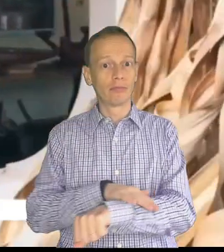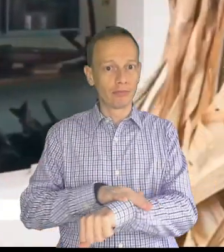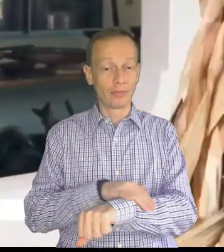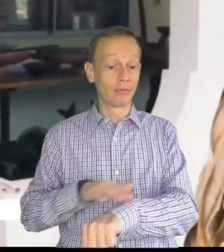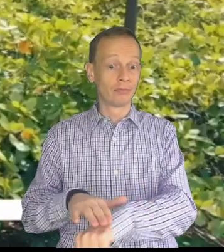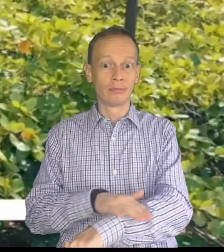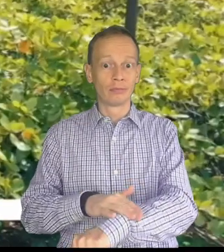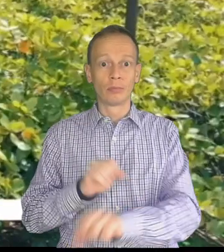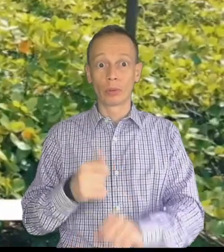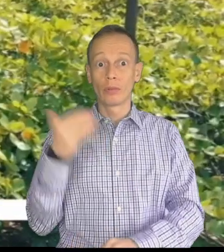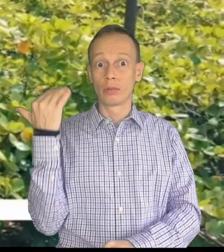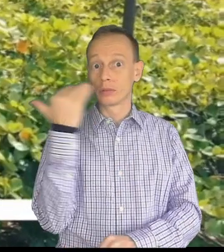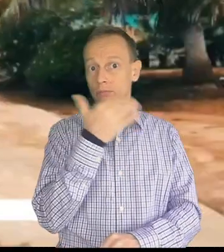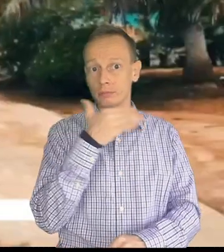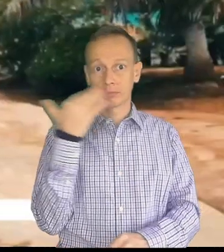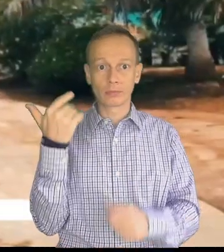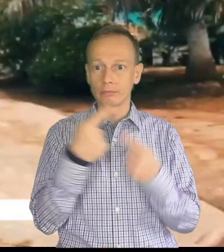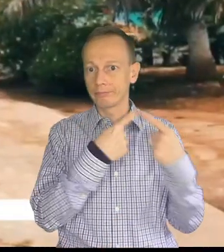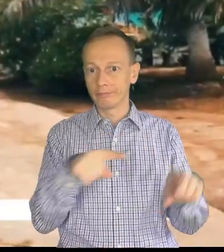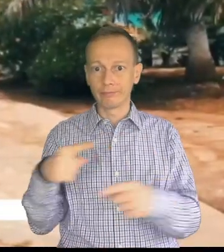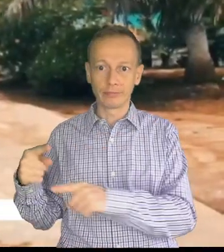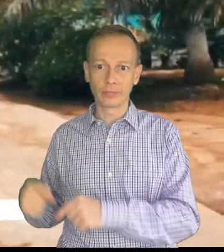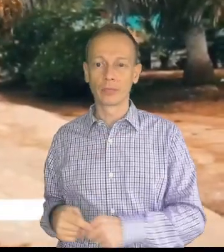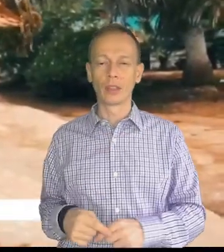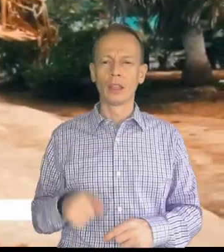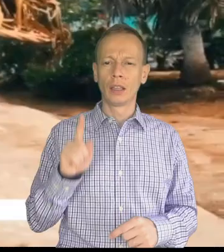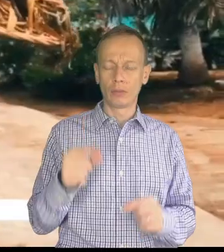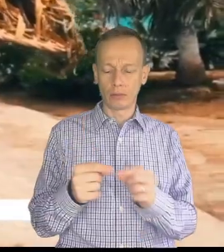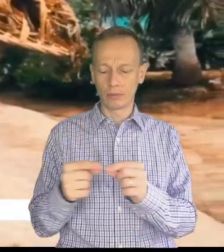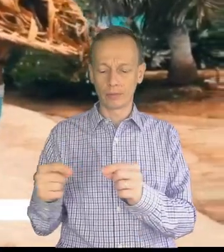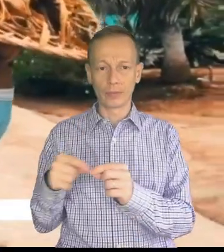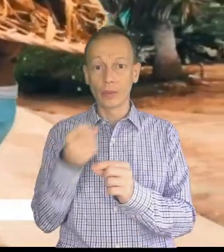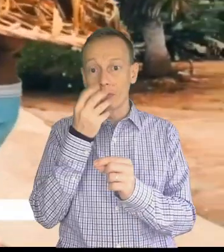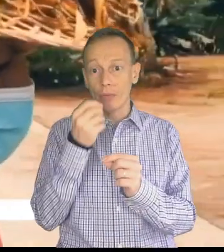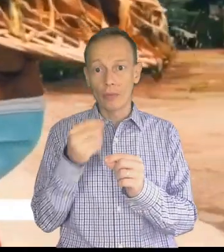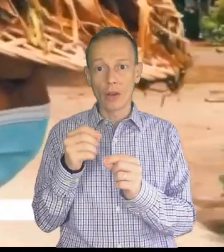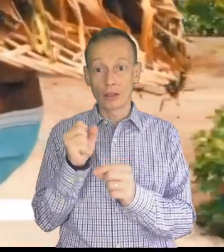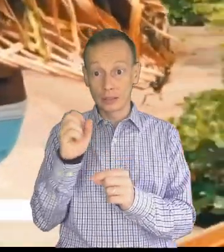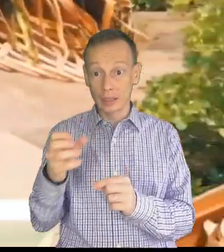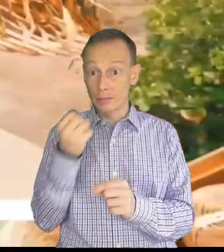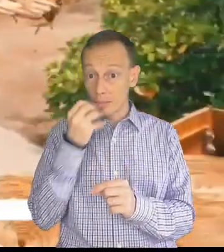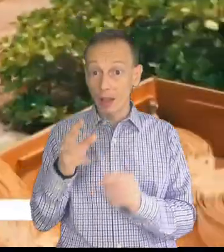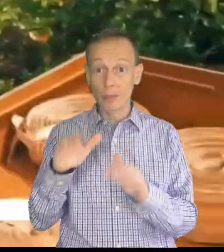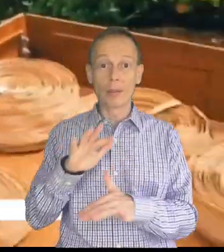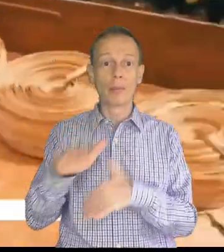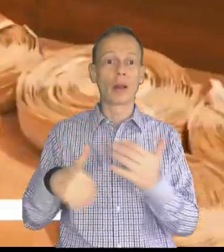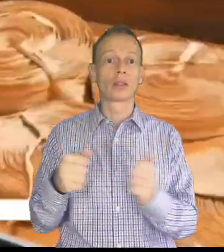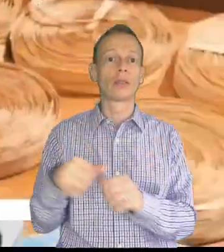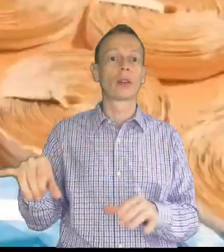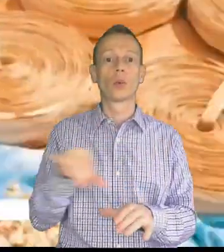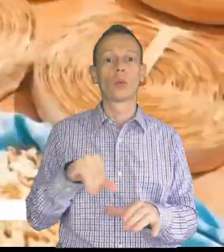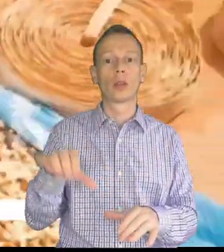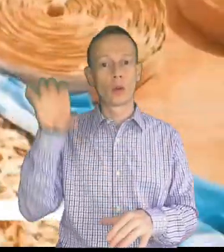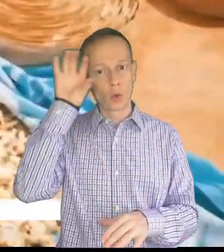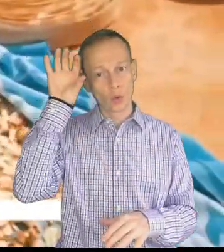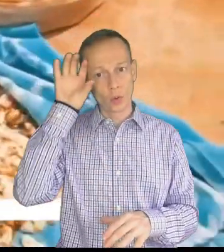dans son jardin pour fabriquer son mon'œi, une huile aux 1000 parfums. Il faut bien sécher les pétales de fleurs